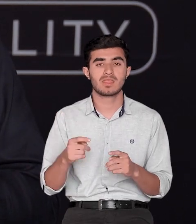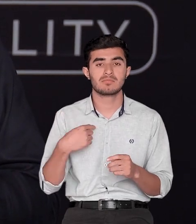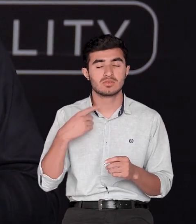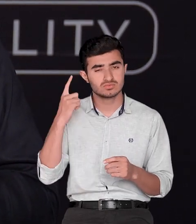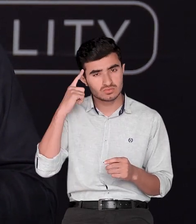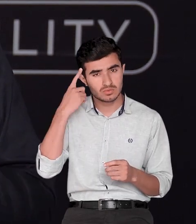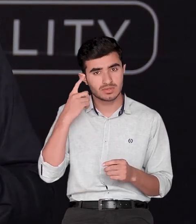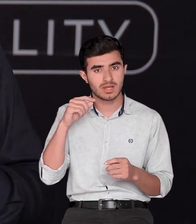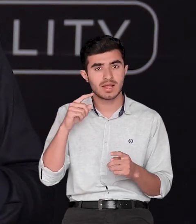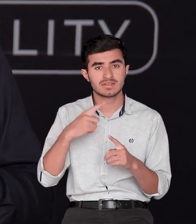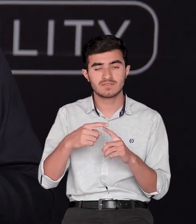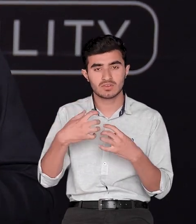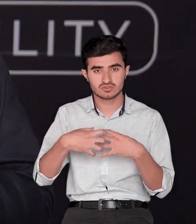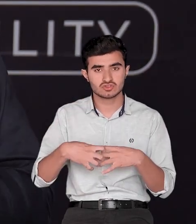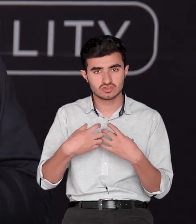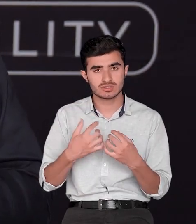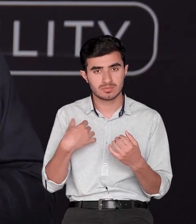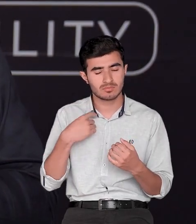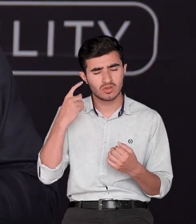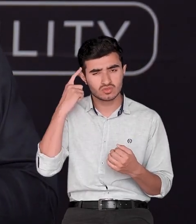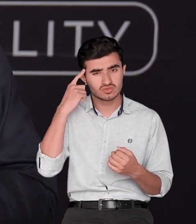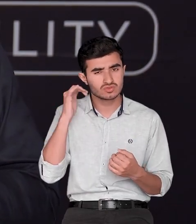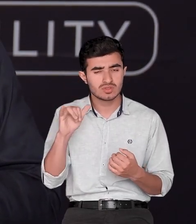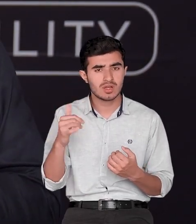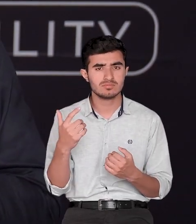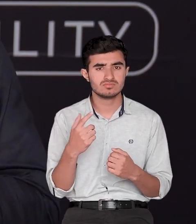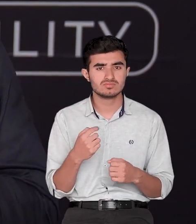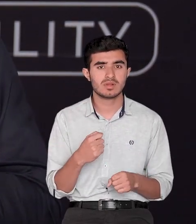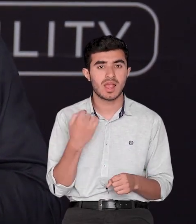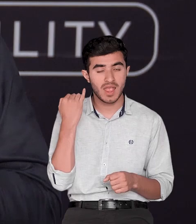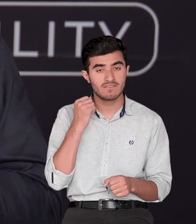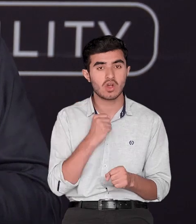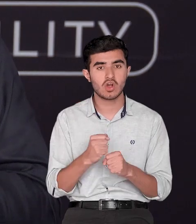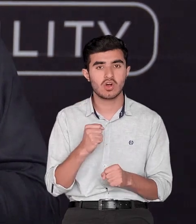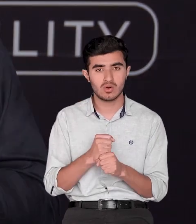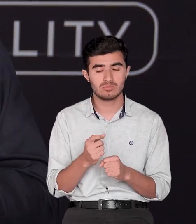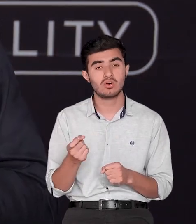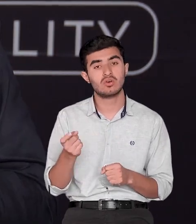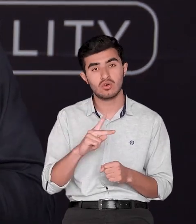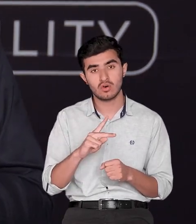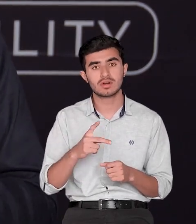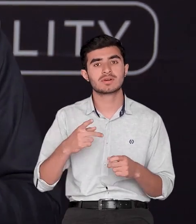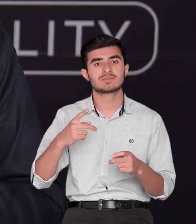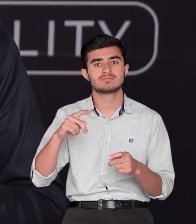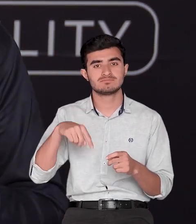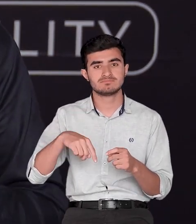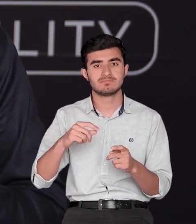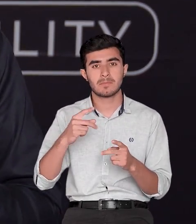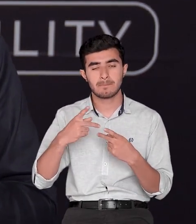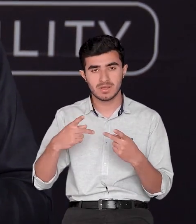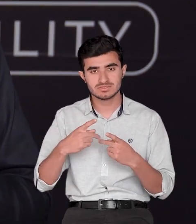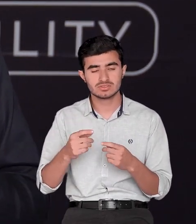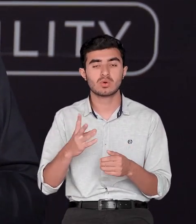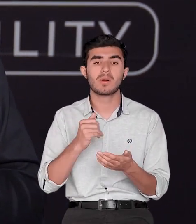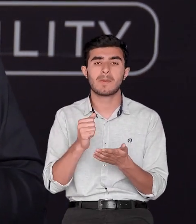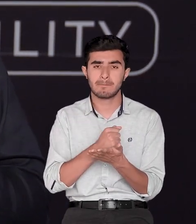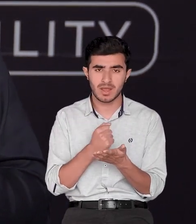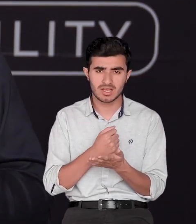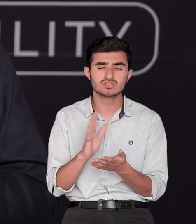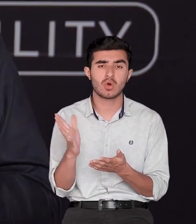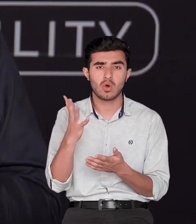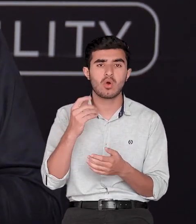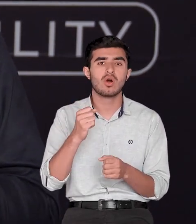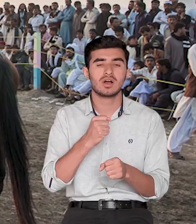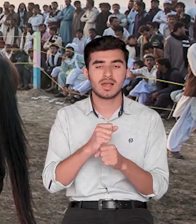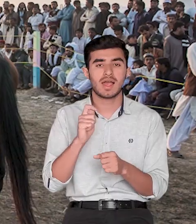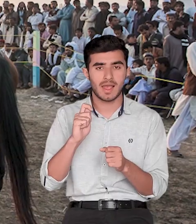इवन देन जितने हमारे यहाँ ये सिस्टम चल रहा है, इसको मैं समझता हूँ कि अगर गवर्नमेंट या कॉर्पोरेट सेक्टर इसमें इन्वॉल्व होता है, कोई बैंक्स लेवल